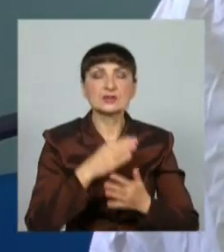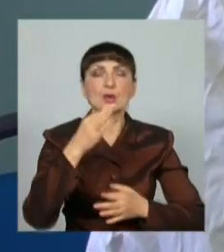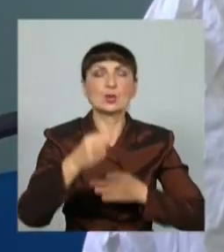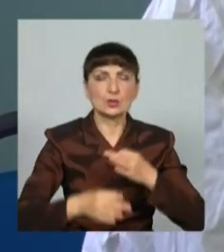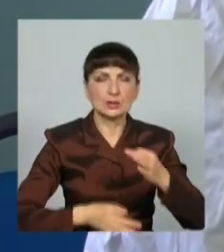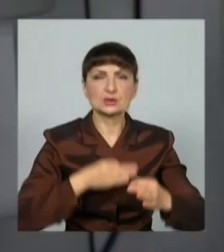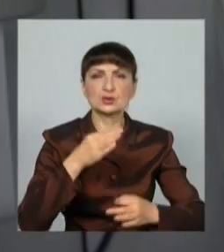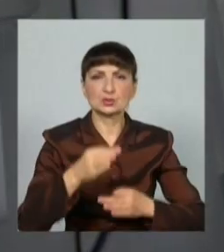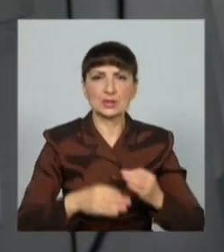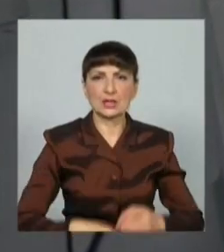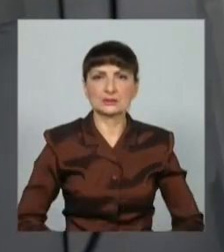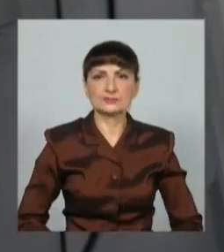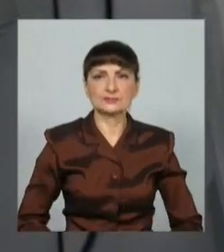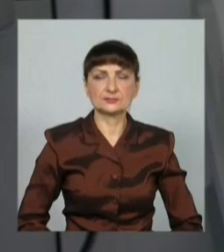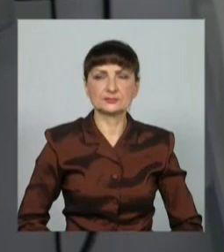круглые сутки.